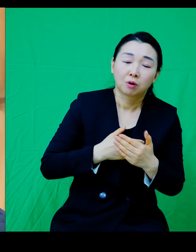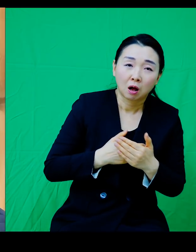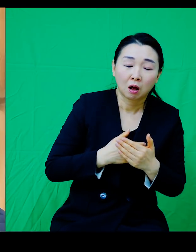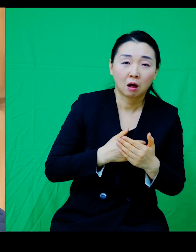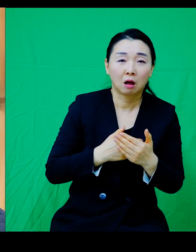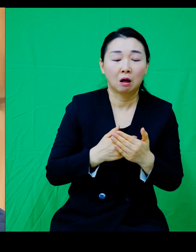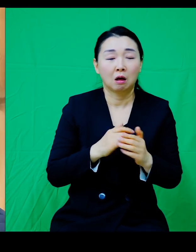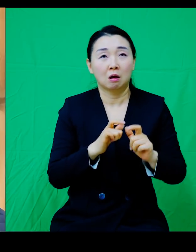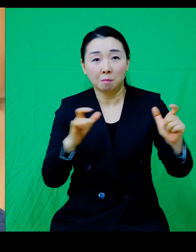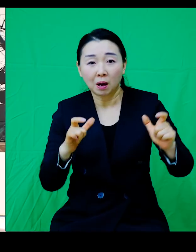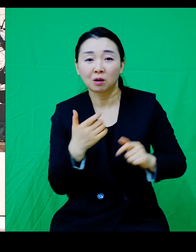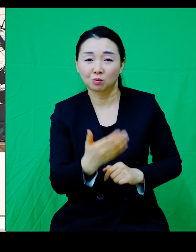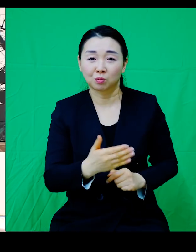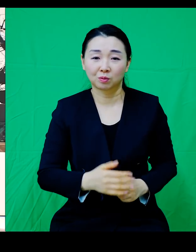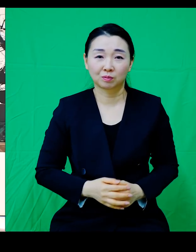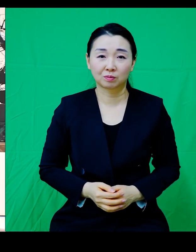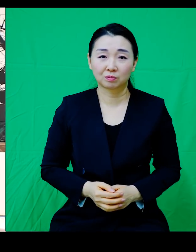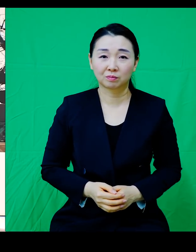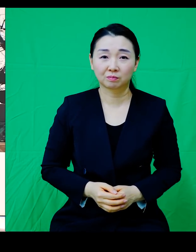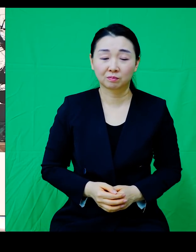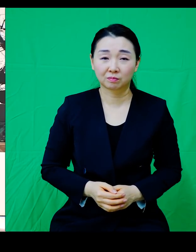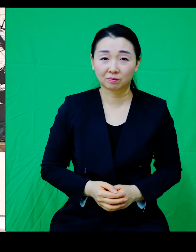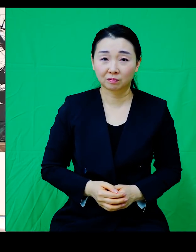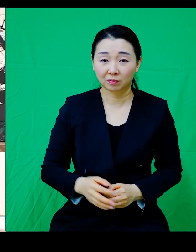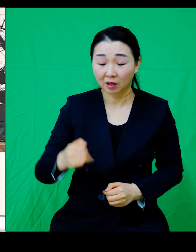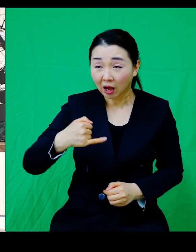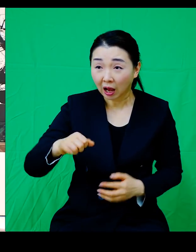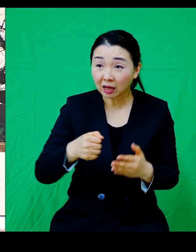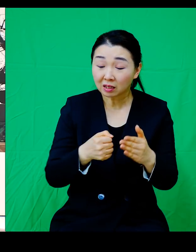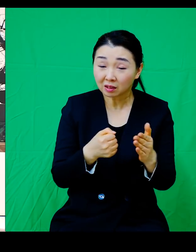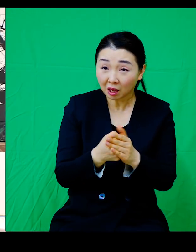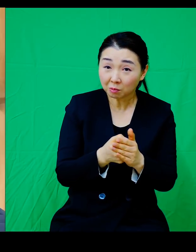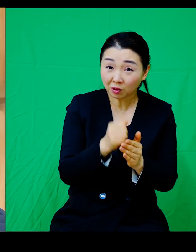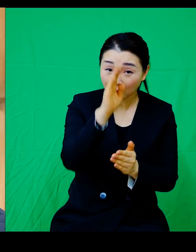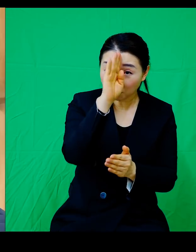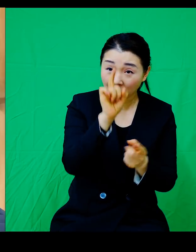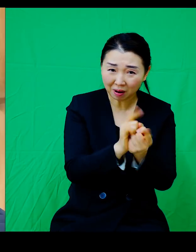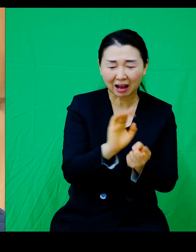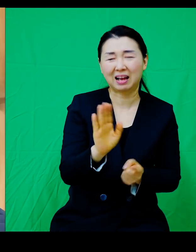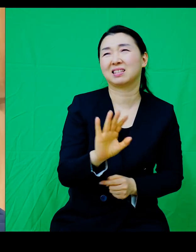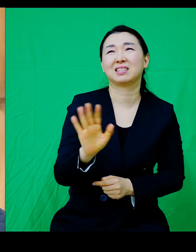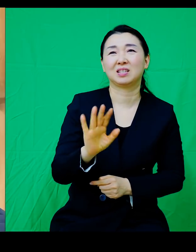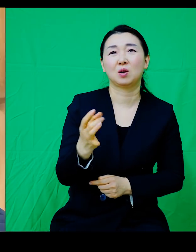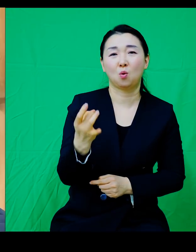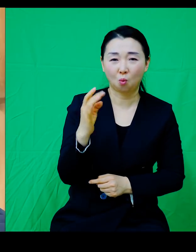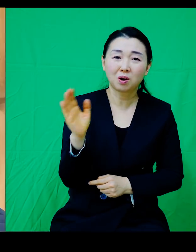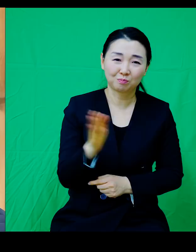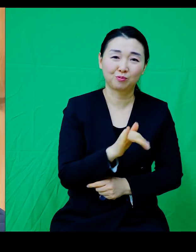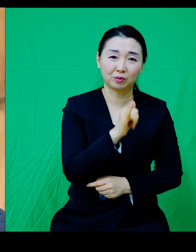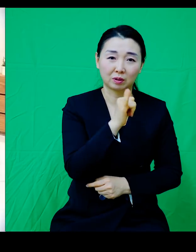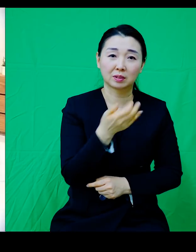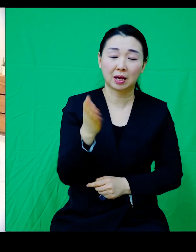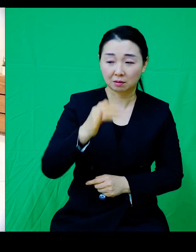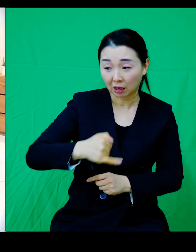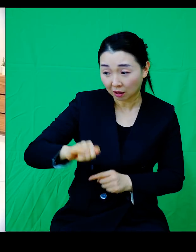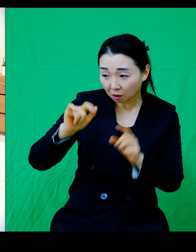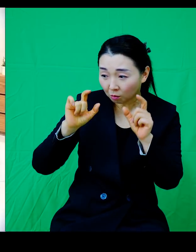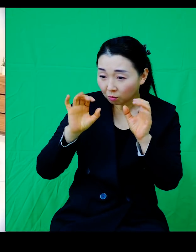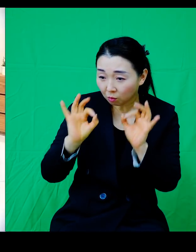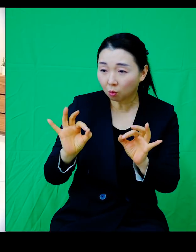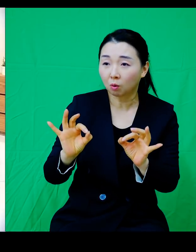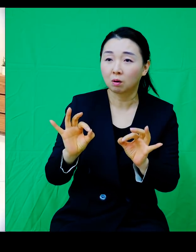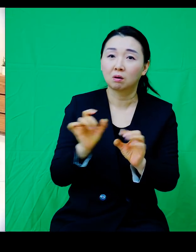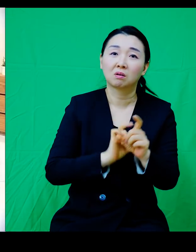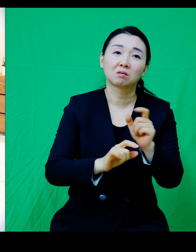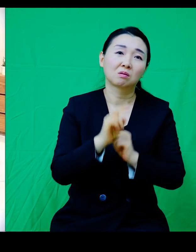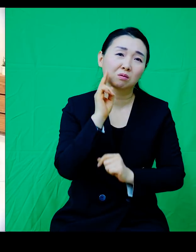굉장히 증폭시키고 자극을 했던 거예요. 아이 때문에 공황장애가 아니 처음에 원래 원래부터. 근데 이제 아이 때문에 좀